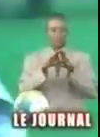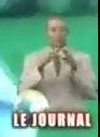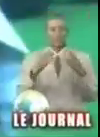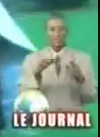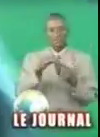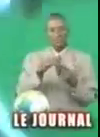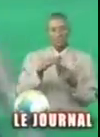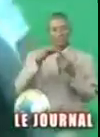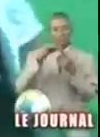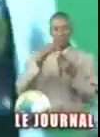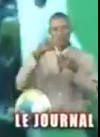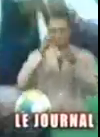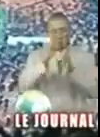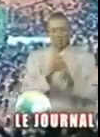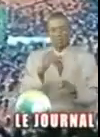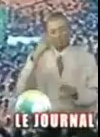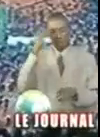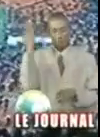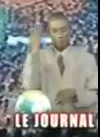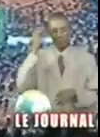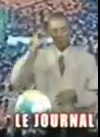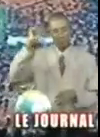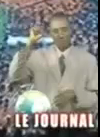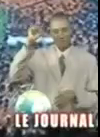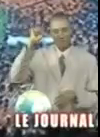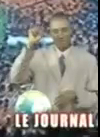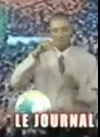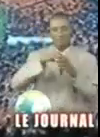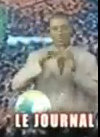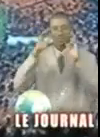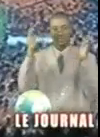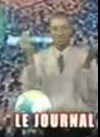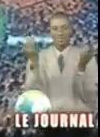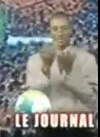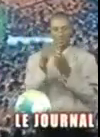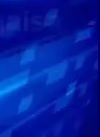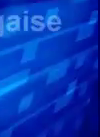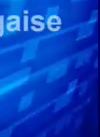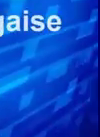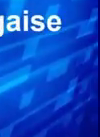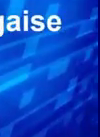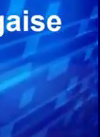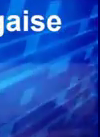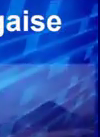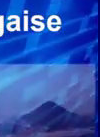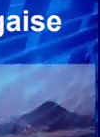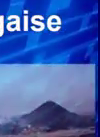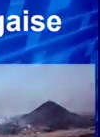d'hommage à Nelson Mandela au FNB Stadium à Soweto.